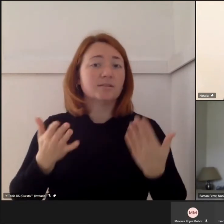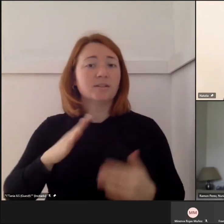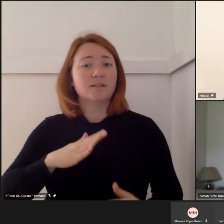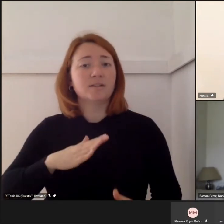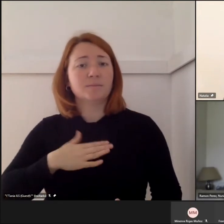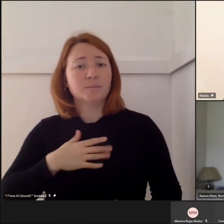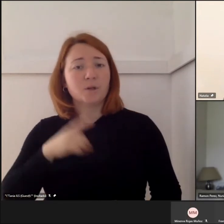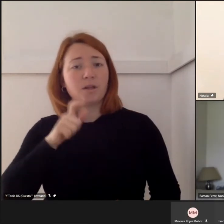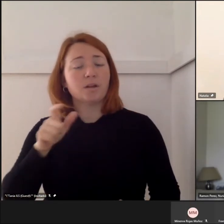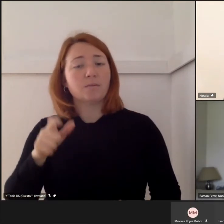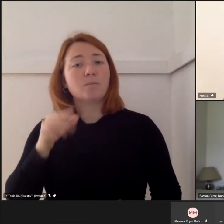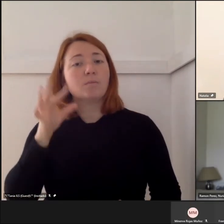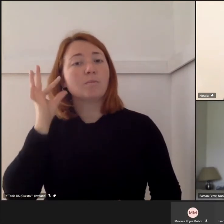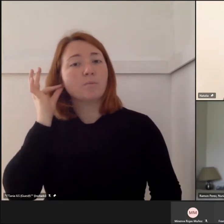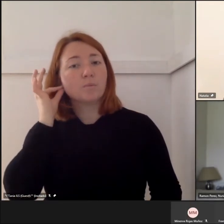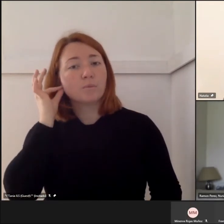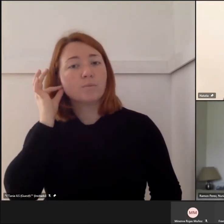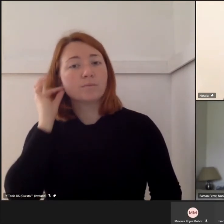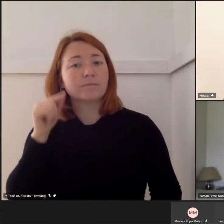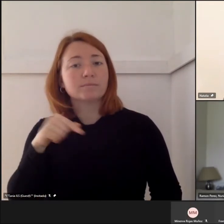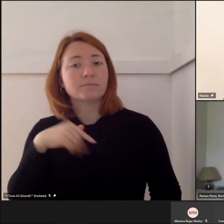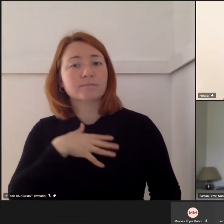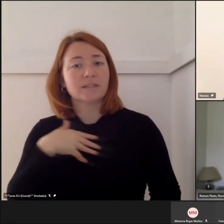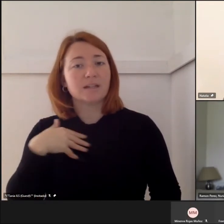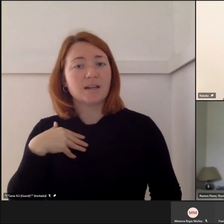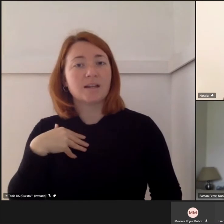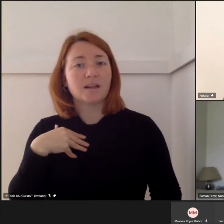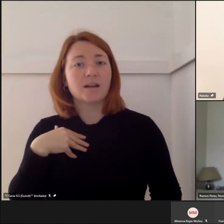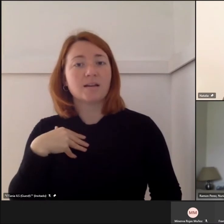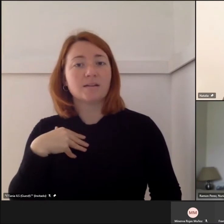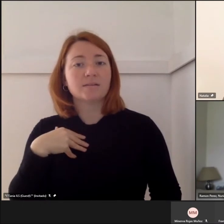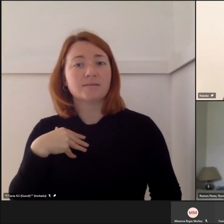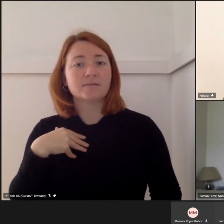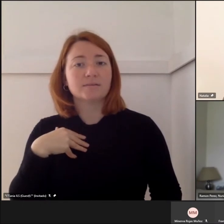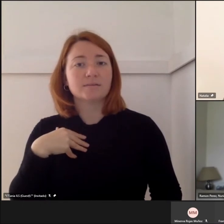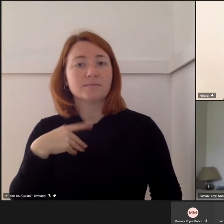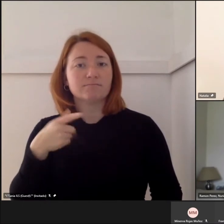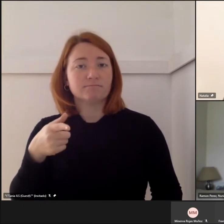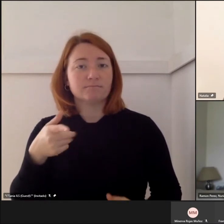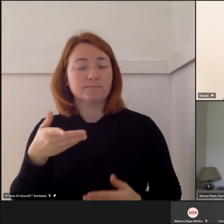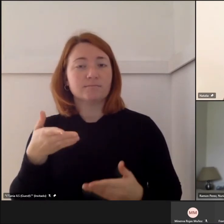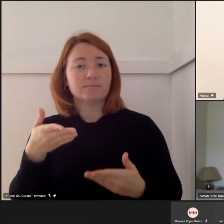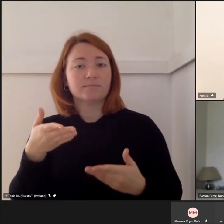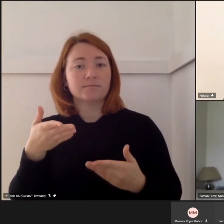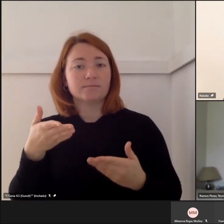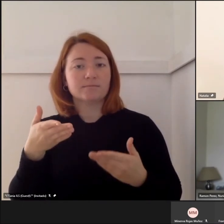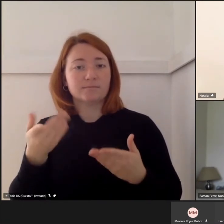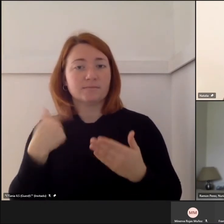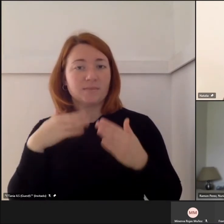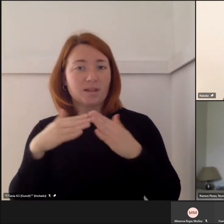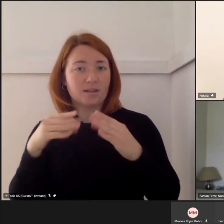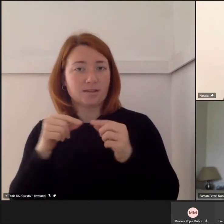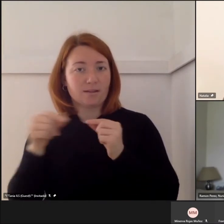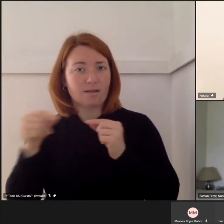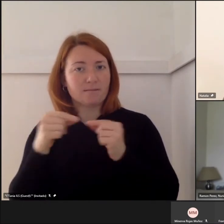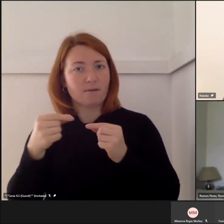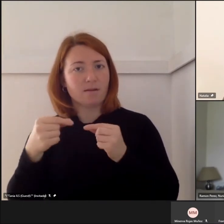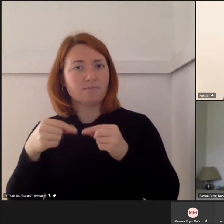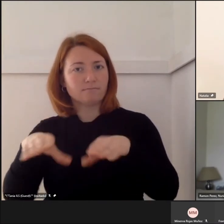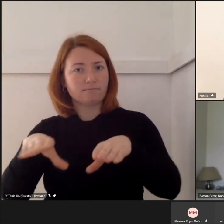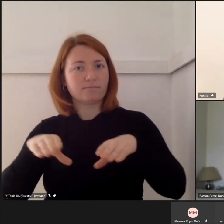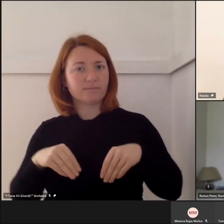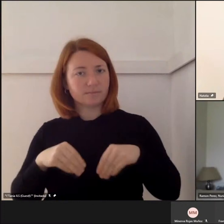dones hagin volgut d'alguna manera, no? O s'hagin acollit d'alguna manera aquest teletreball per facilitar